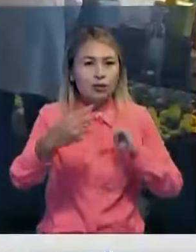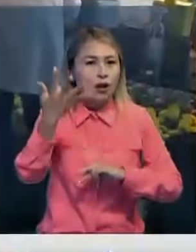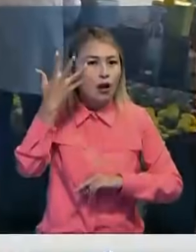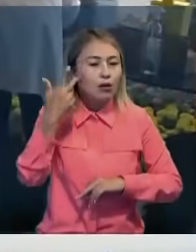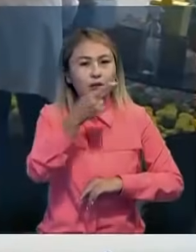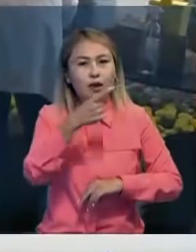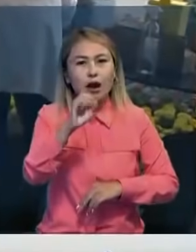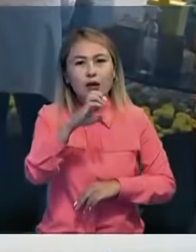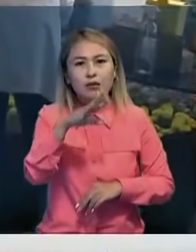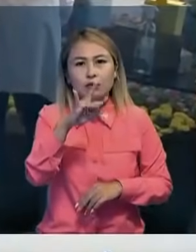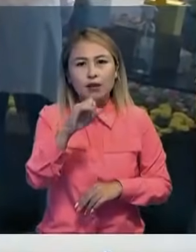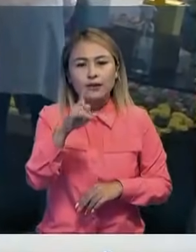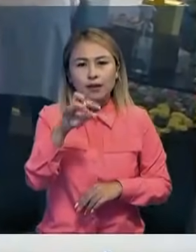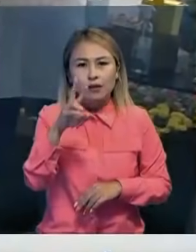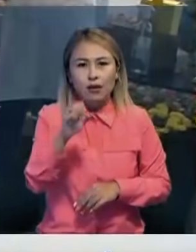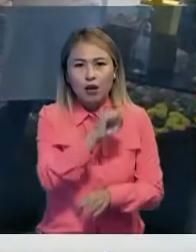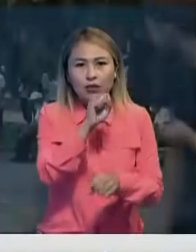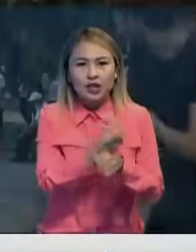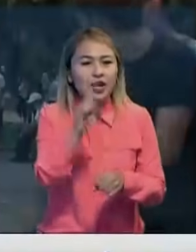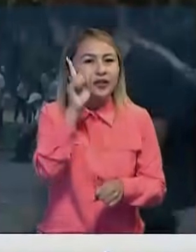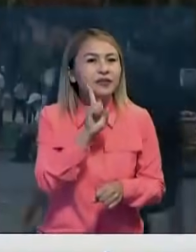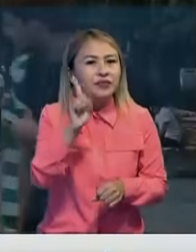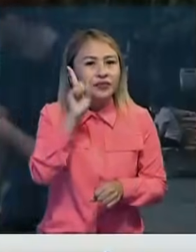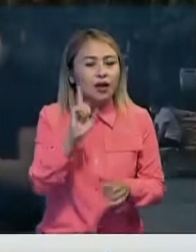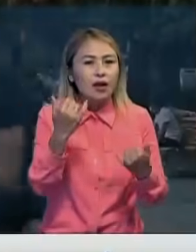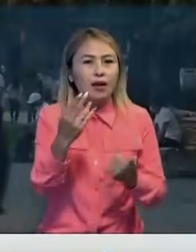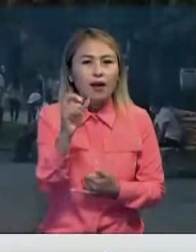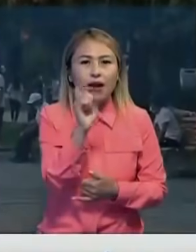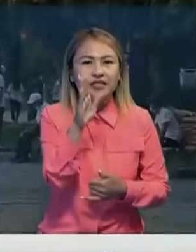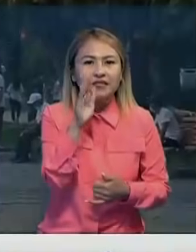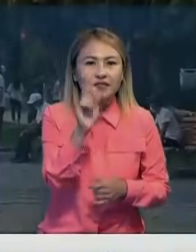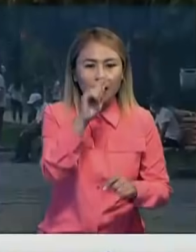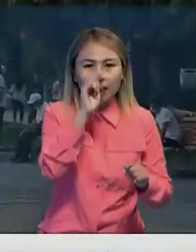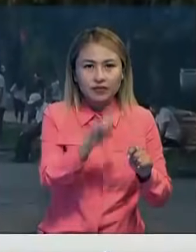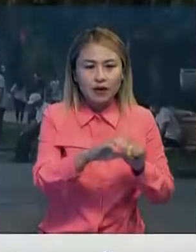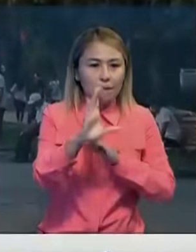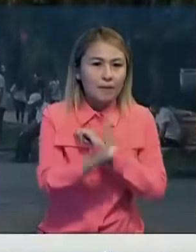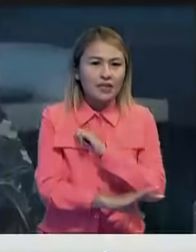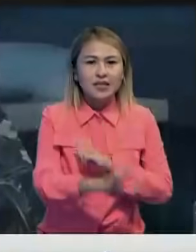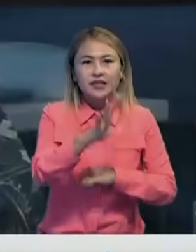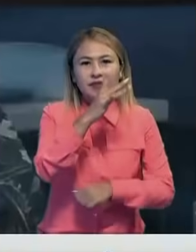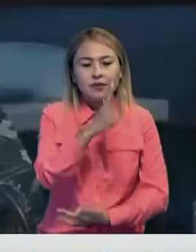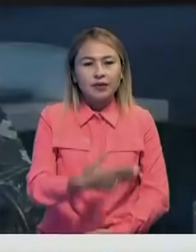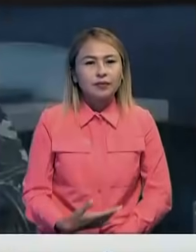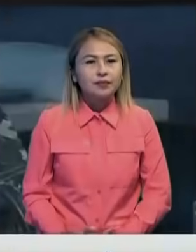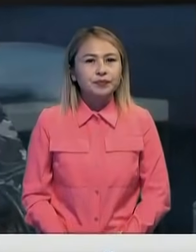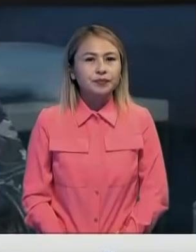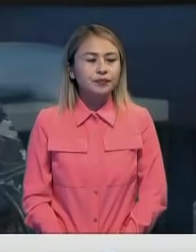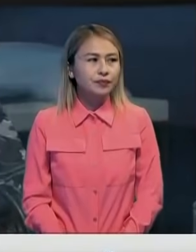кейін AstraZeneca-ны қолдануды уақытша тоқтатты. Казвак тексерудің соңғы сатысын өтіп жатыр.